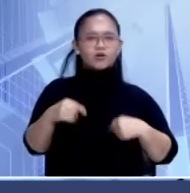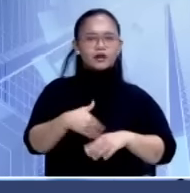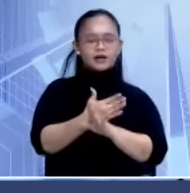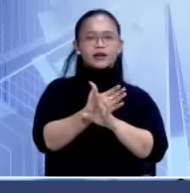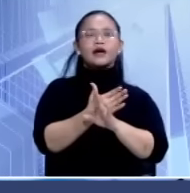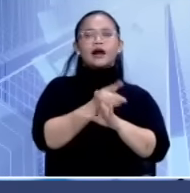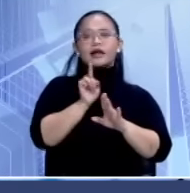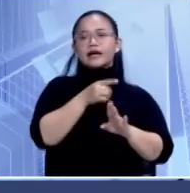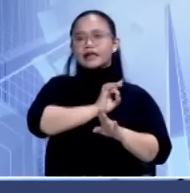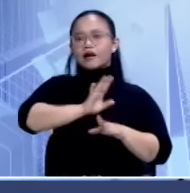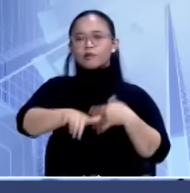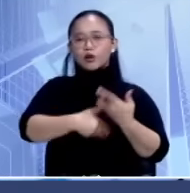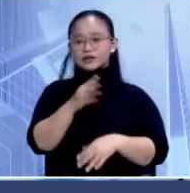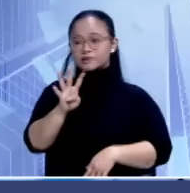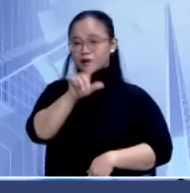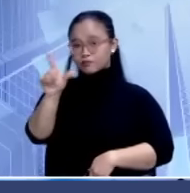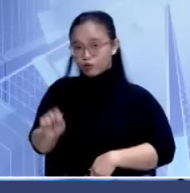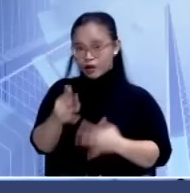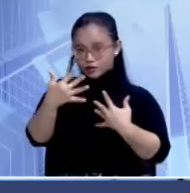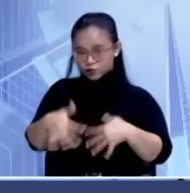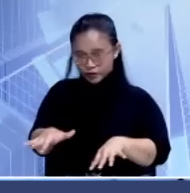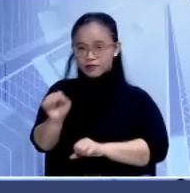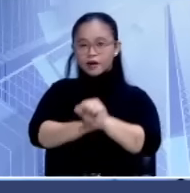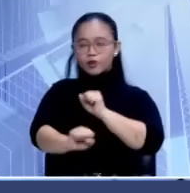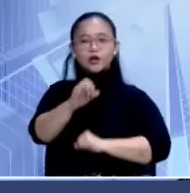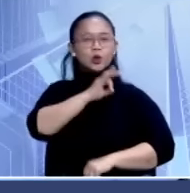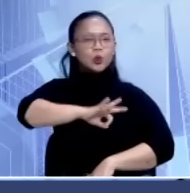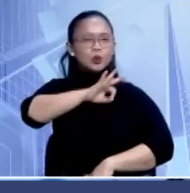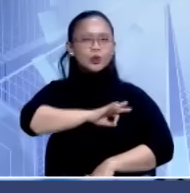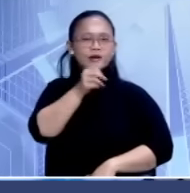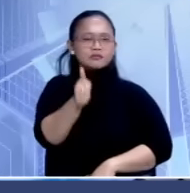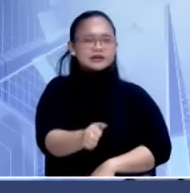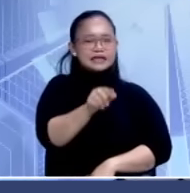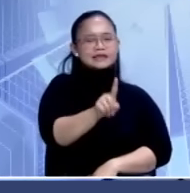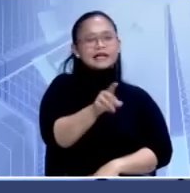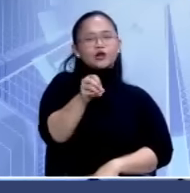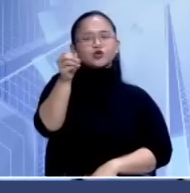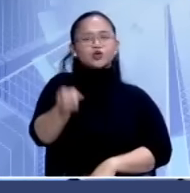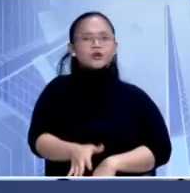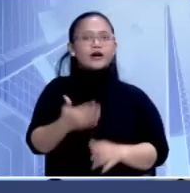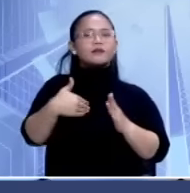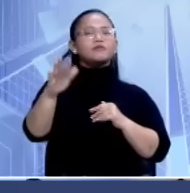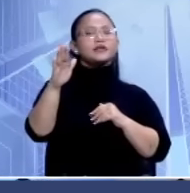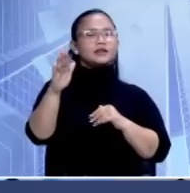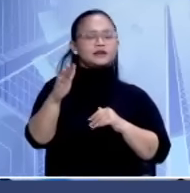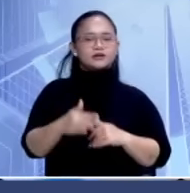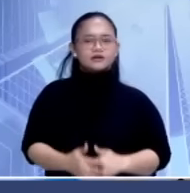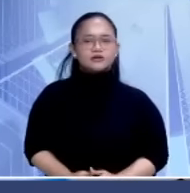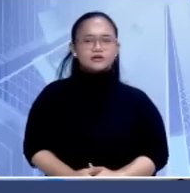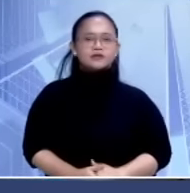Barat. Selama 4 bulan beraksi, pelaku bisa meraup keuntungan hingga ratusan juta rupiah.